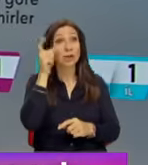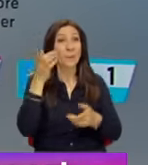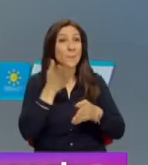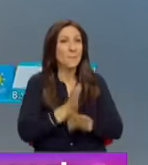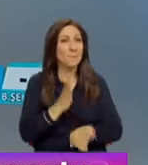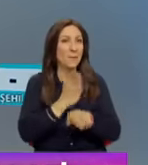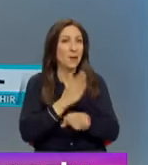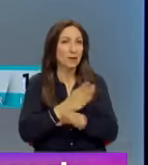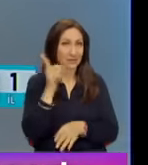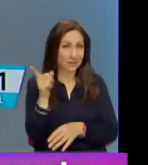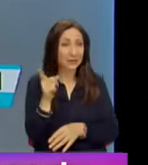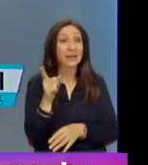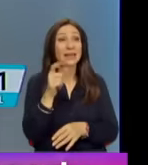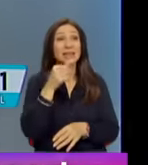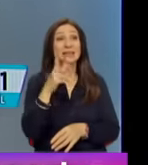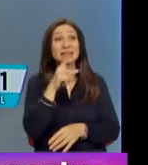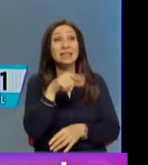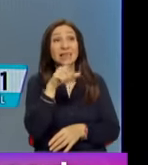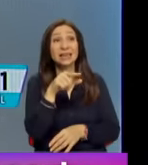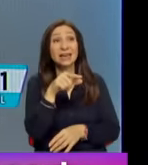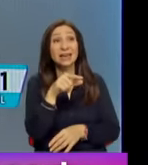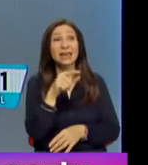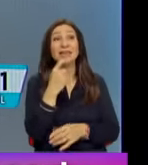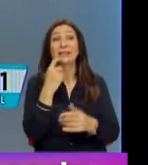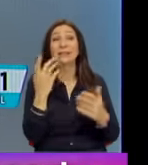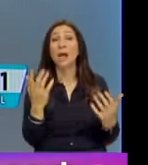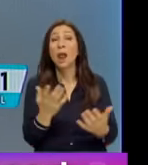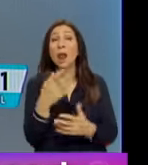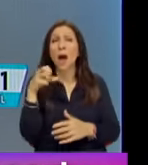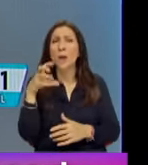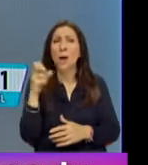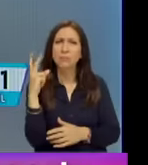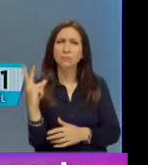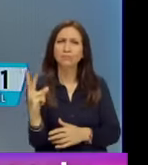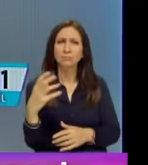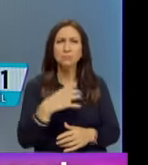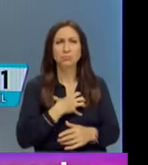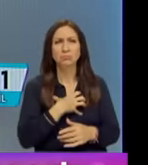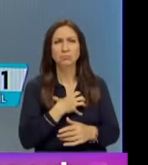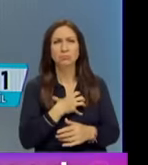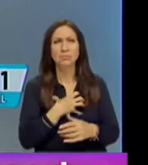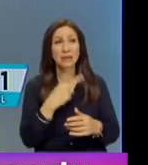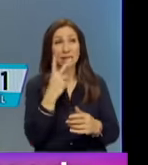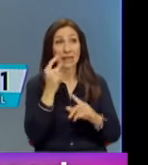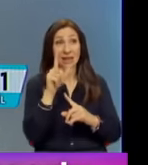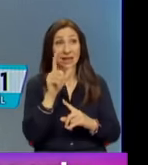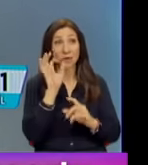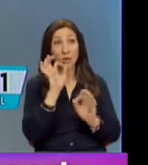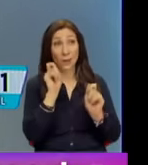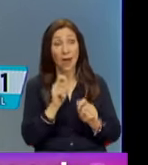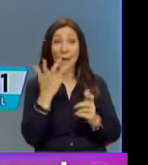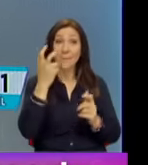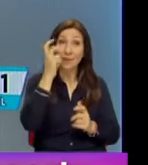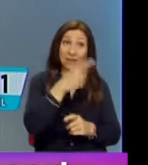Özel'in memleketi ve Denizli yine senelerdir AK Parti tarafından yönetilen iki il. Şöyle yapalım,